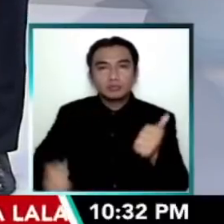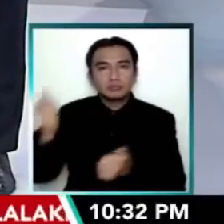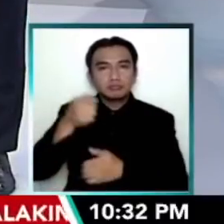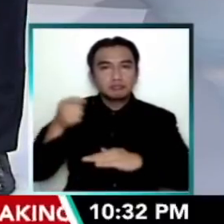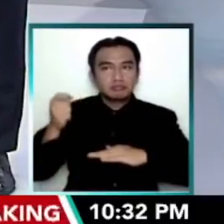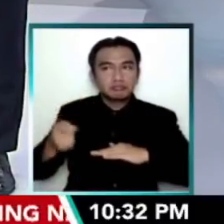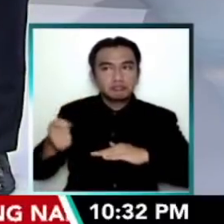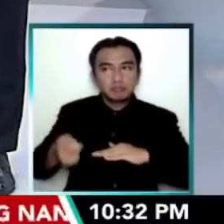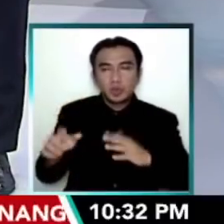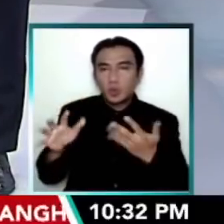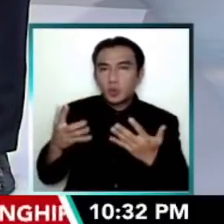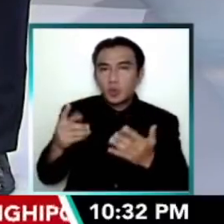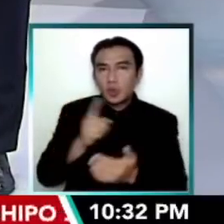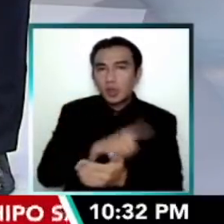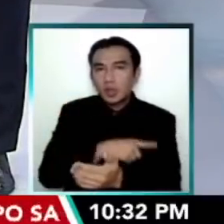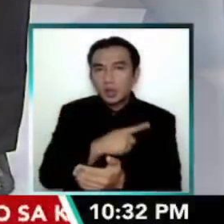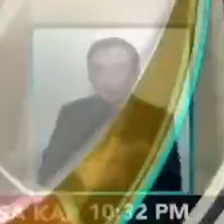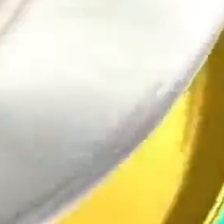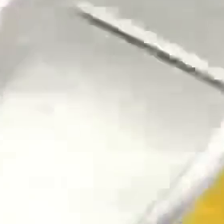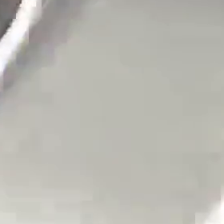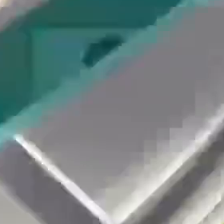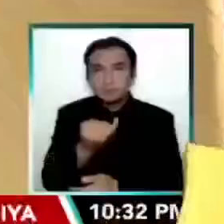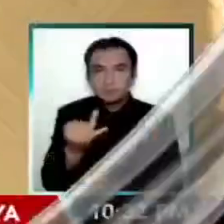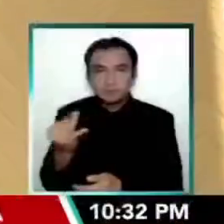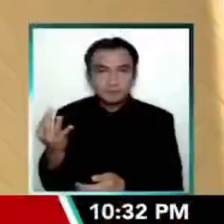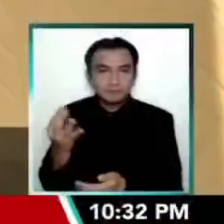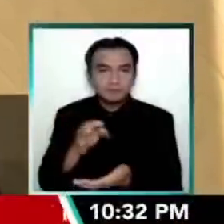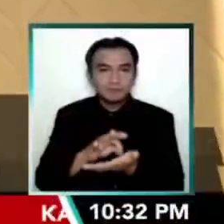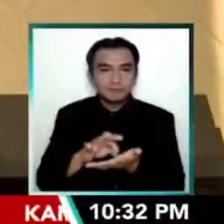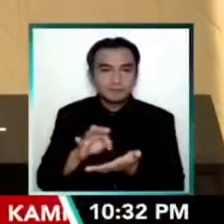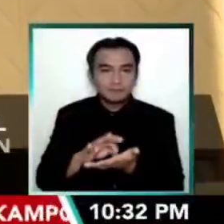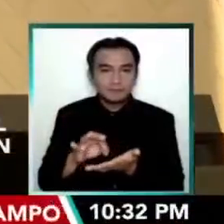ang bilangan. Narito po ang report.